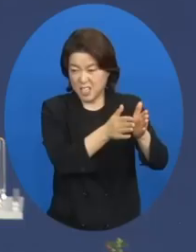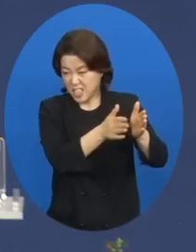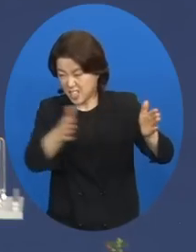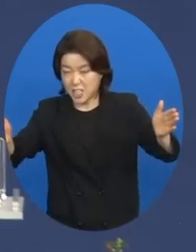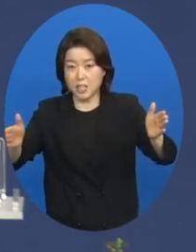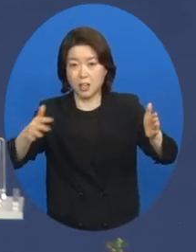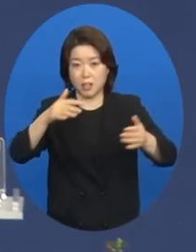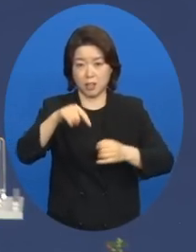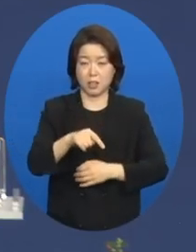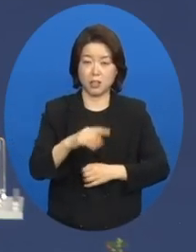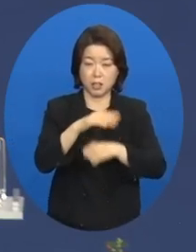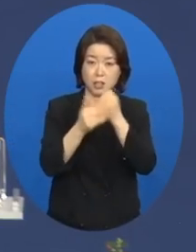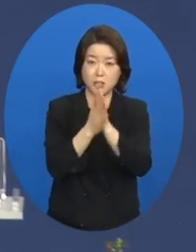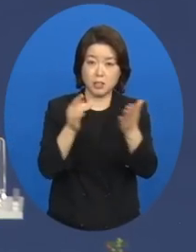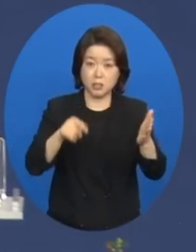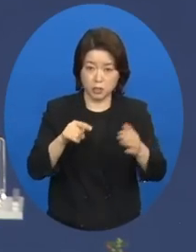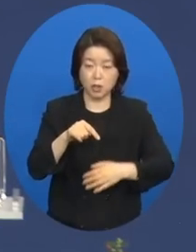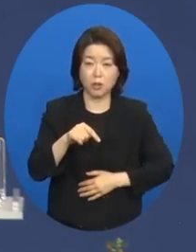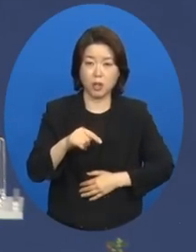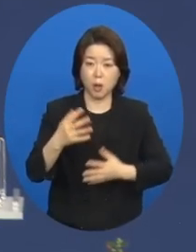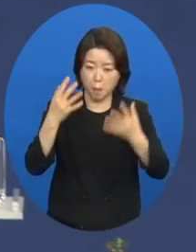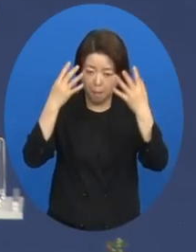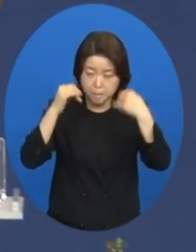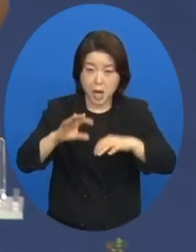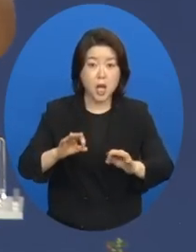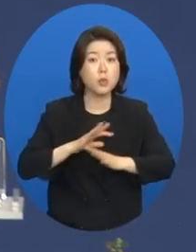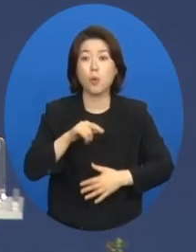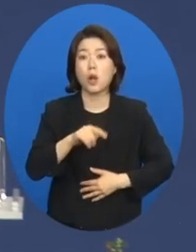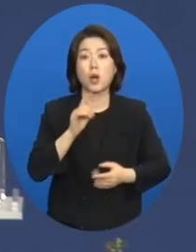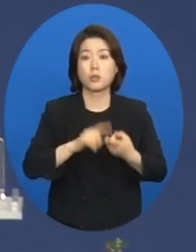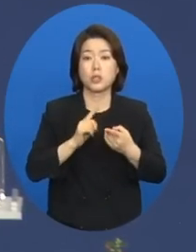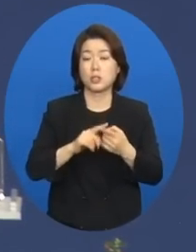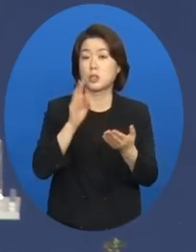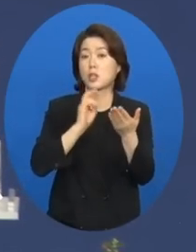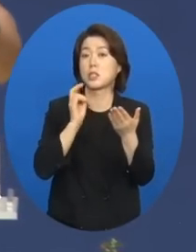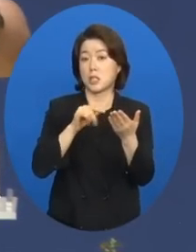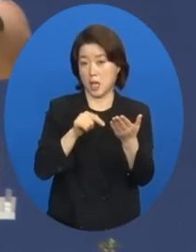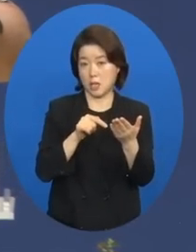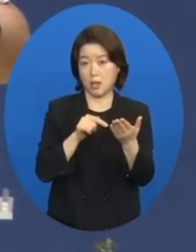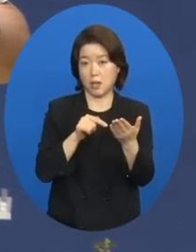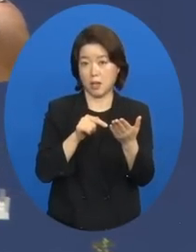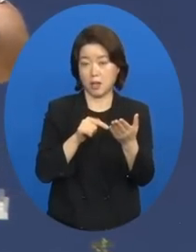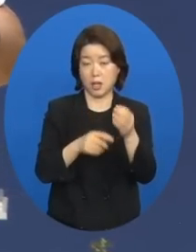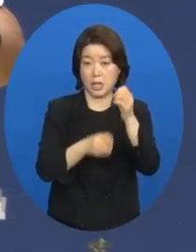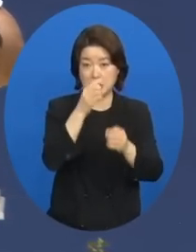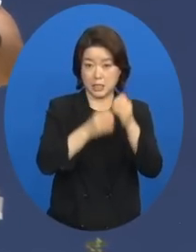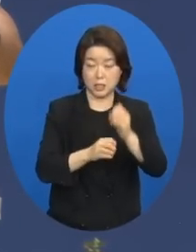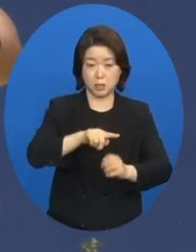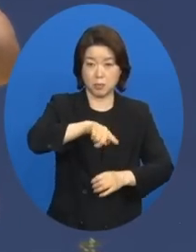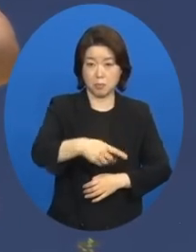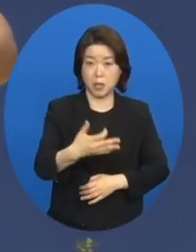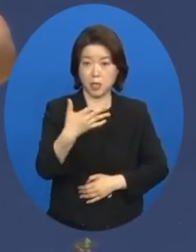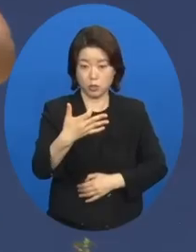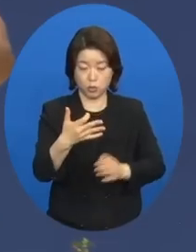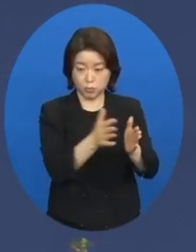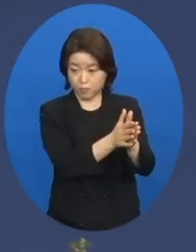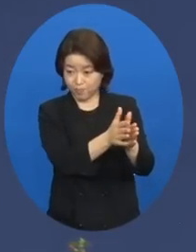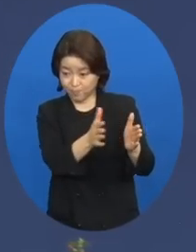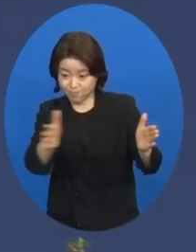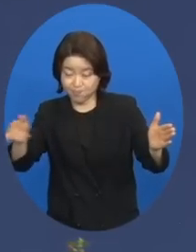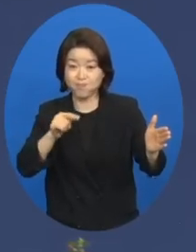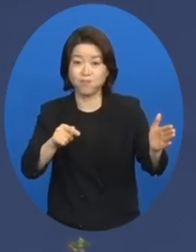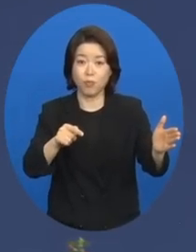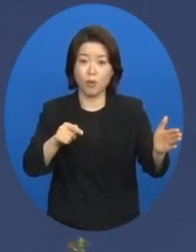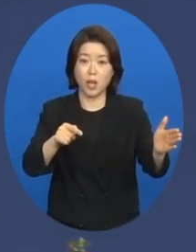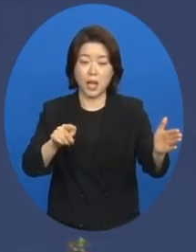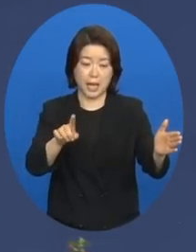시편이 성경, 이 진리, 성경이 얼마나 놀라운지를 노래하는 그 시편의 119편이